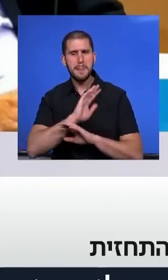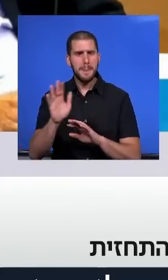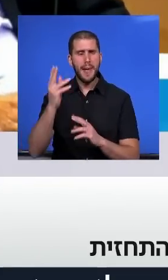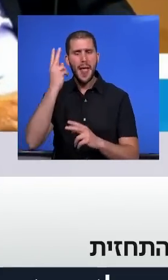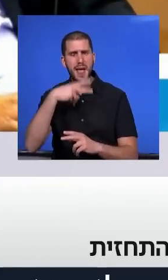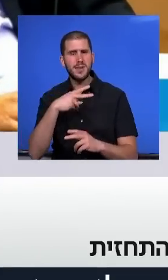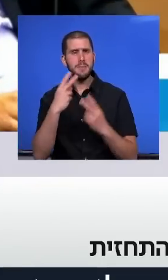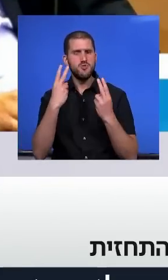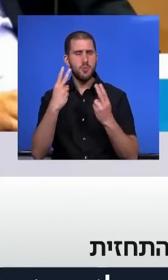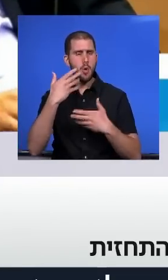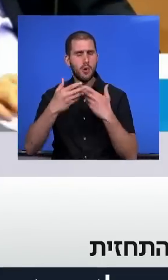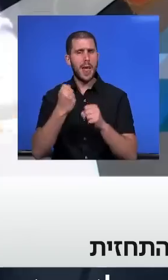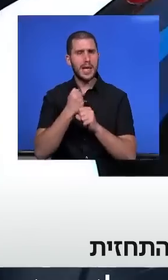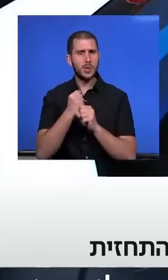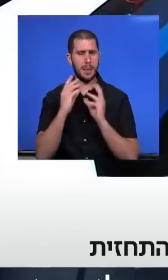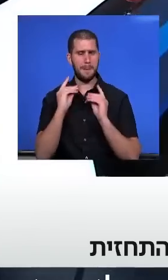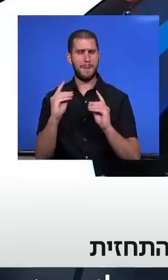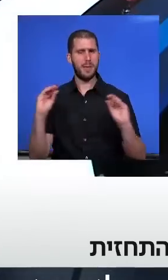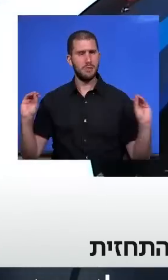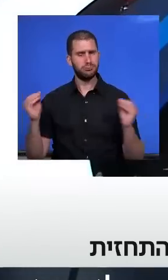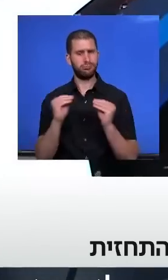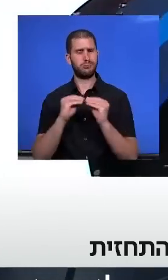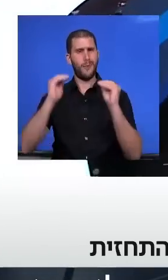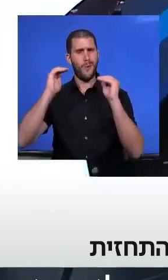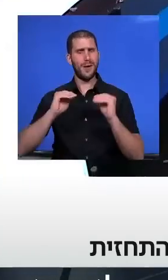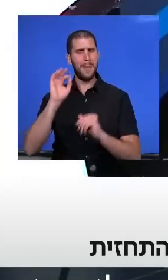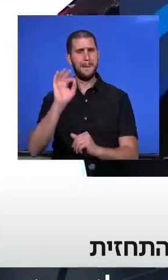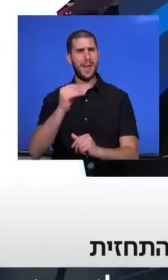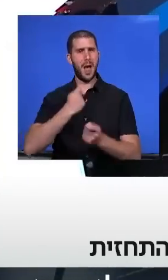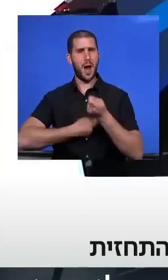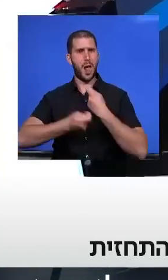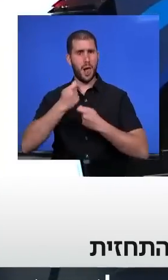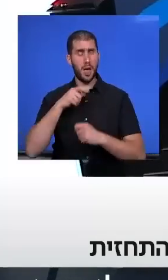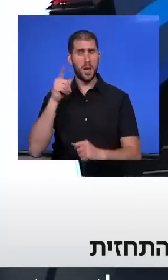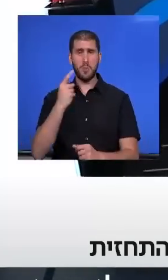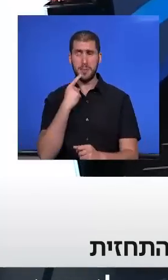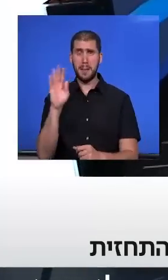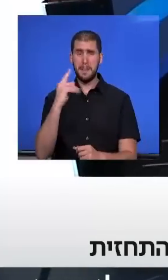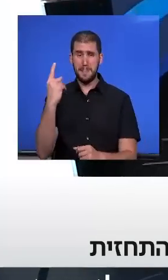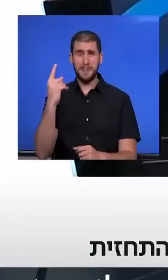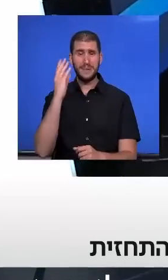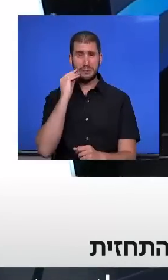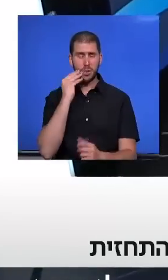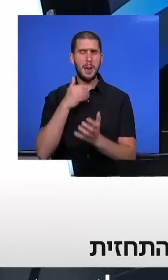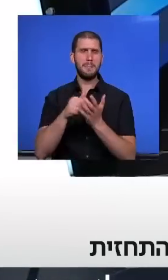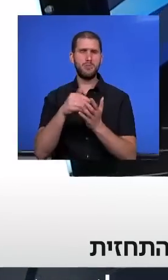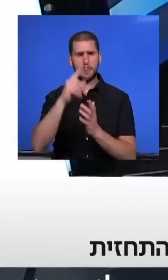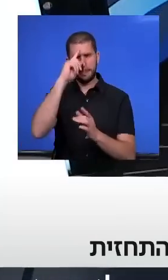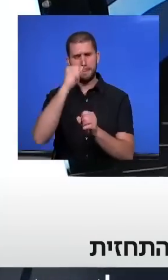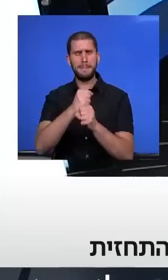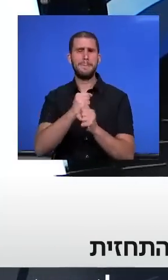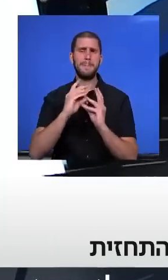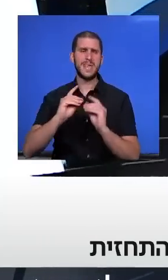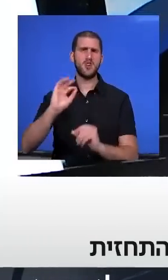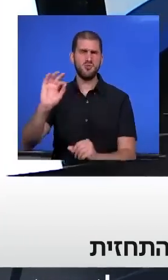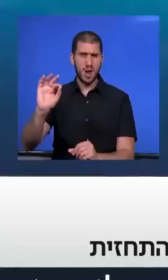איך אפשר לעשות את זה באופן שימזער את הפגיעה בכלכלה. הם אומרים, נתניהו וסמוטריץ' ממשיכים באותה הדרך. ראש